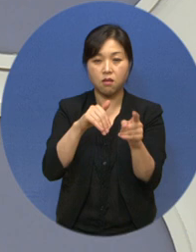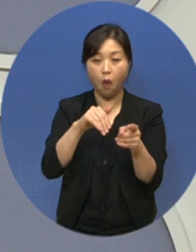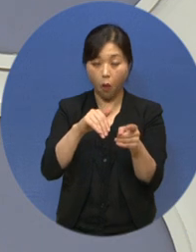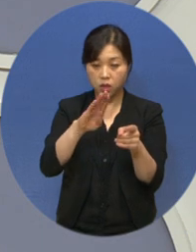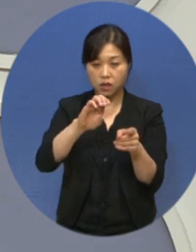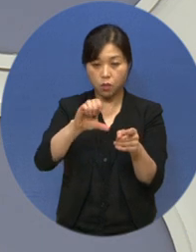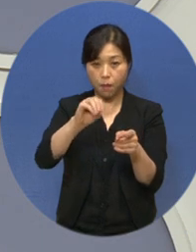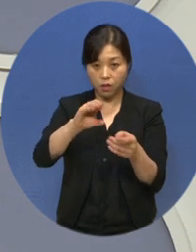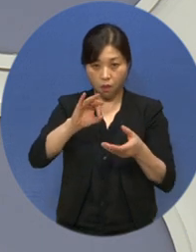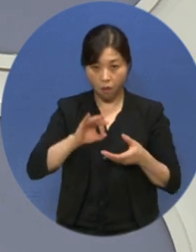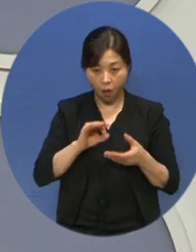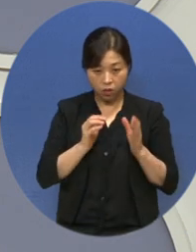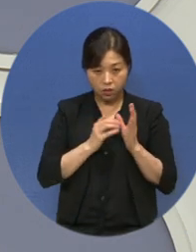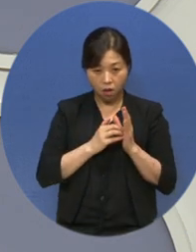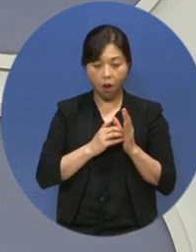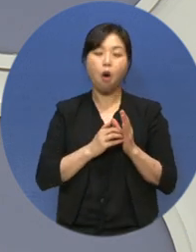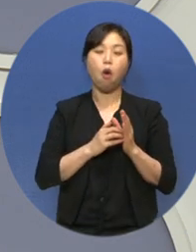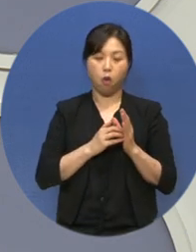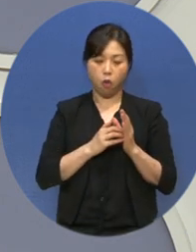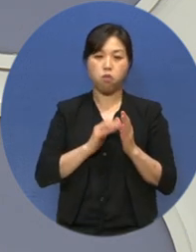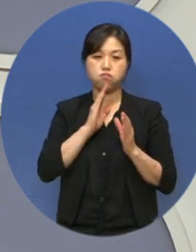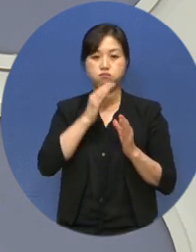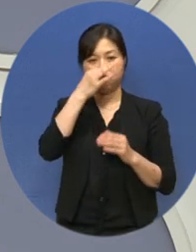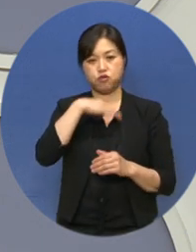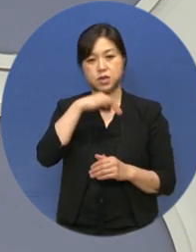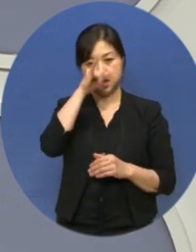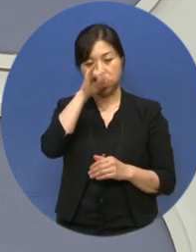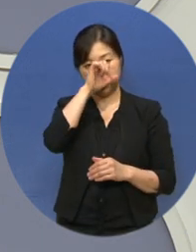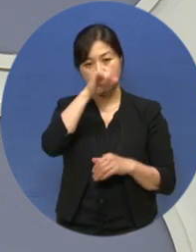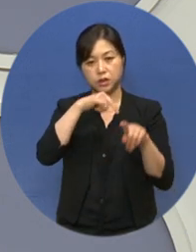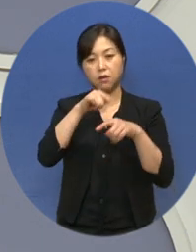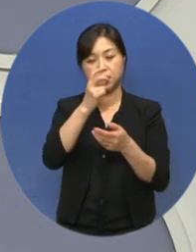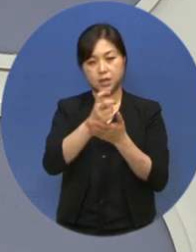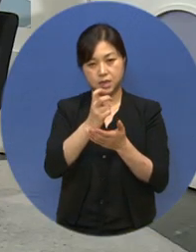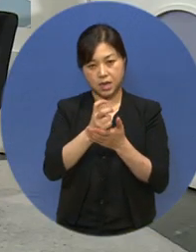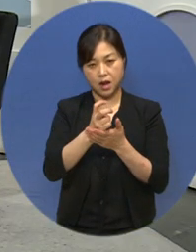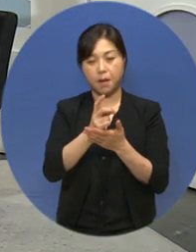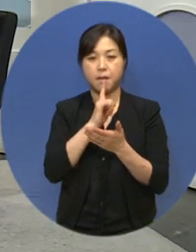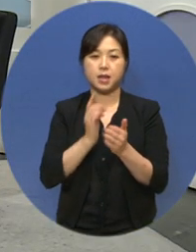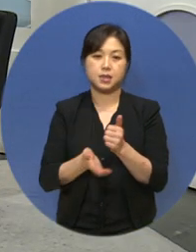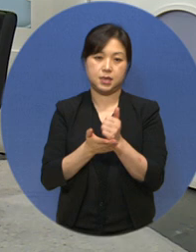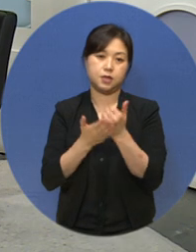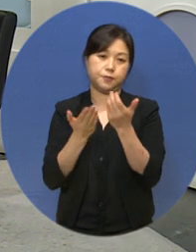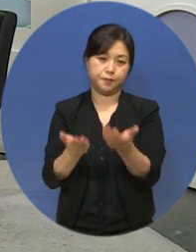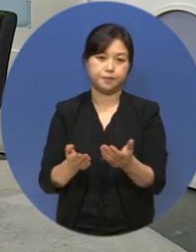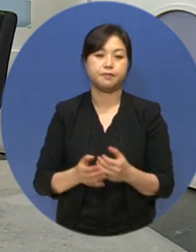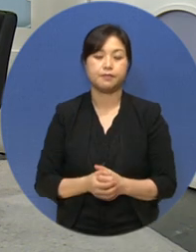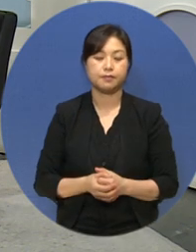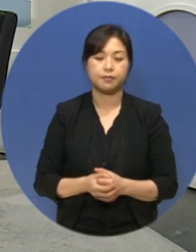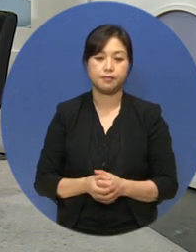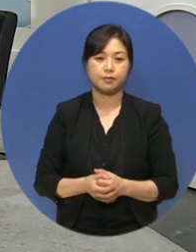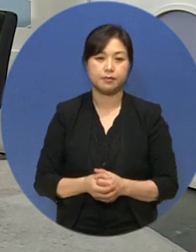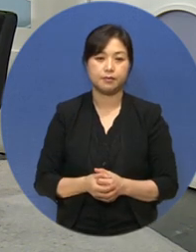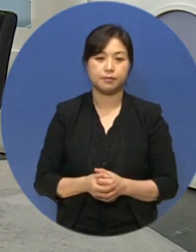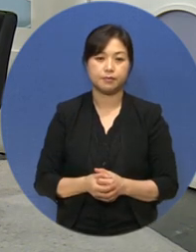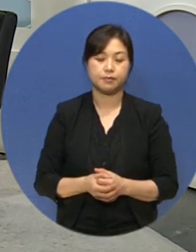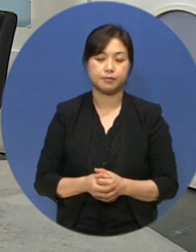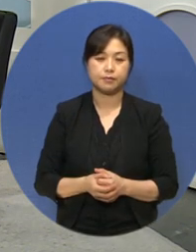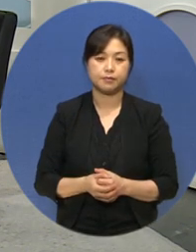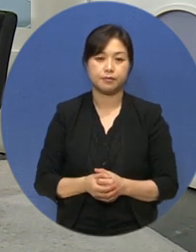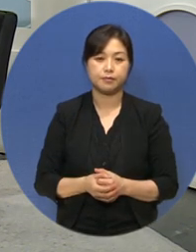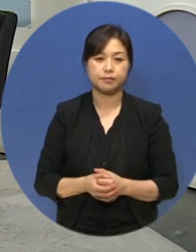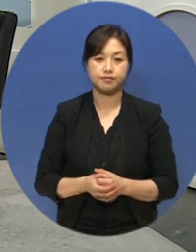주께서 환영하고 예 좋은 정책이다 라고 평가하고 있죠 아 그랬습니까 예 d4 계에서는